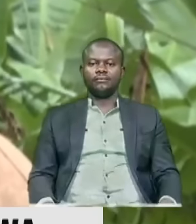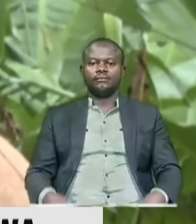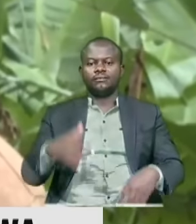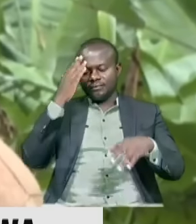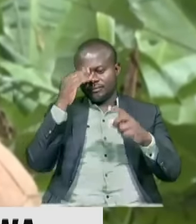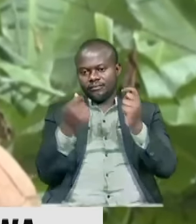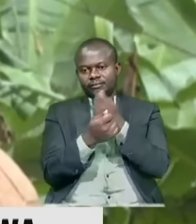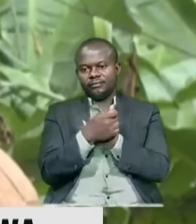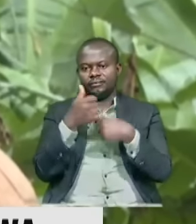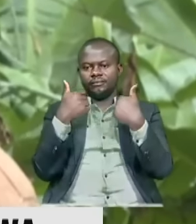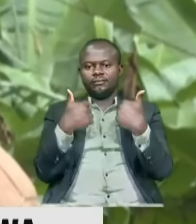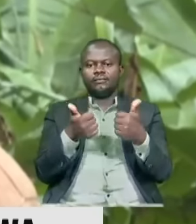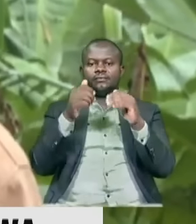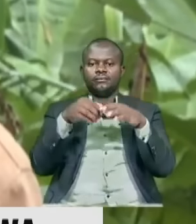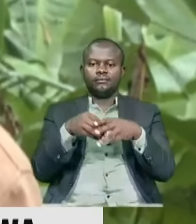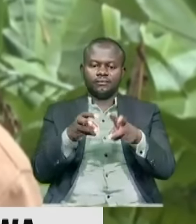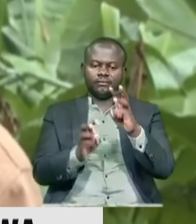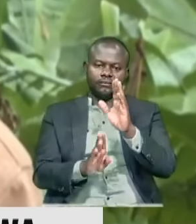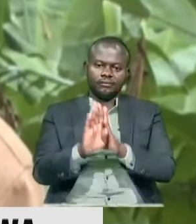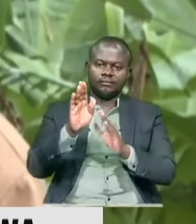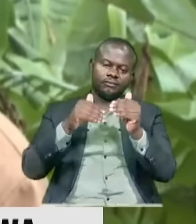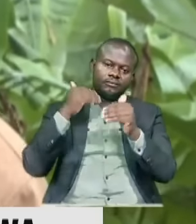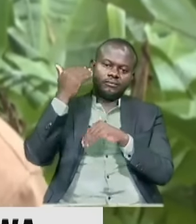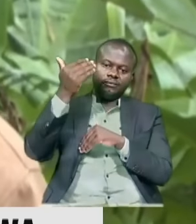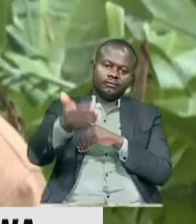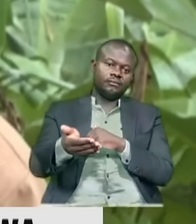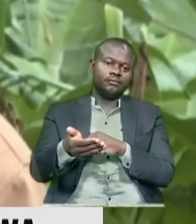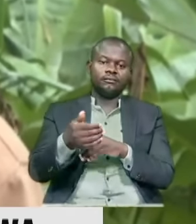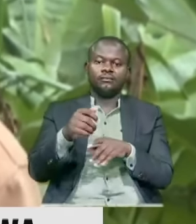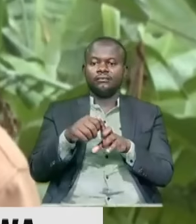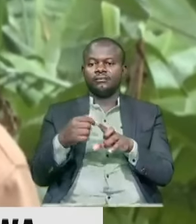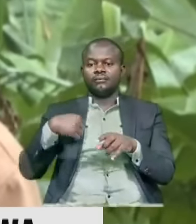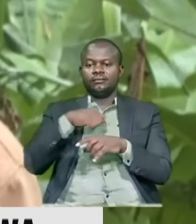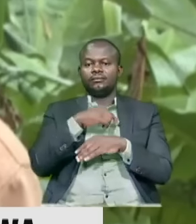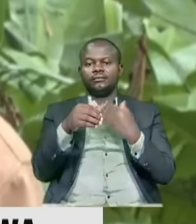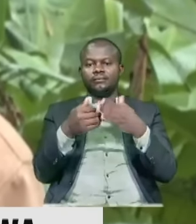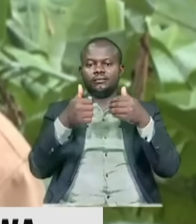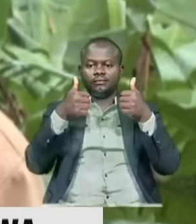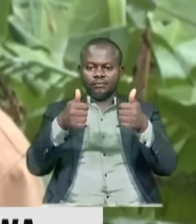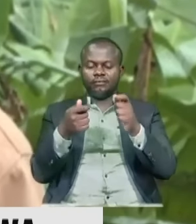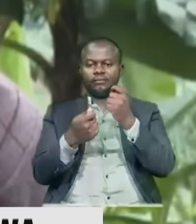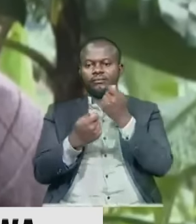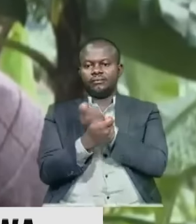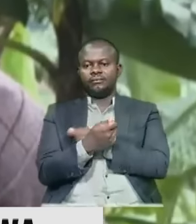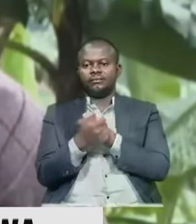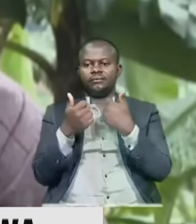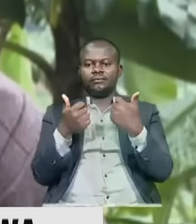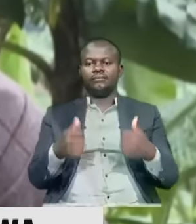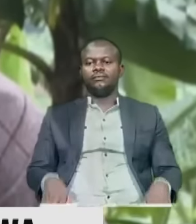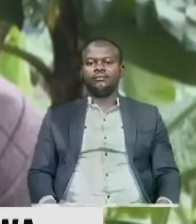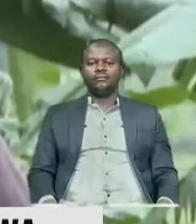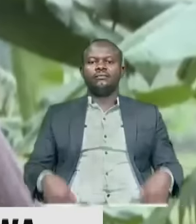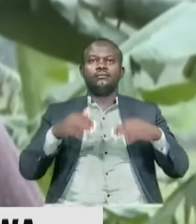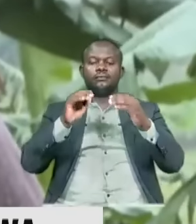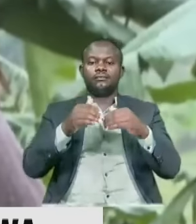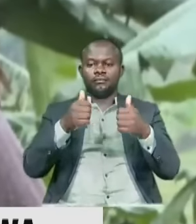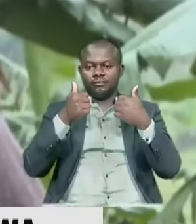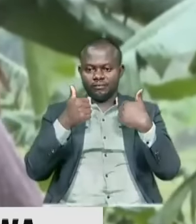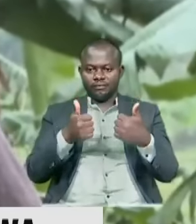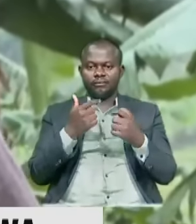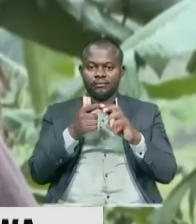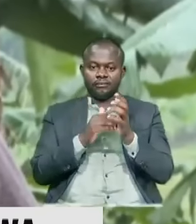neza, turuhinga bya kijyambere, hanyuma urutoki rwacu rukaba rumeze neza, twararuvuguruye ari rwiza. Igihingwa cyiza, hanyuma